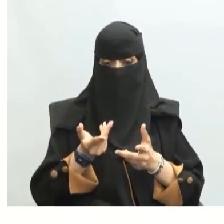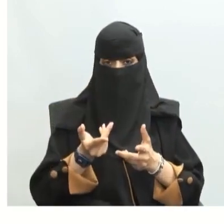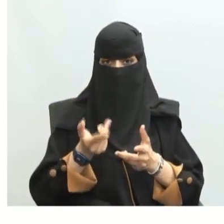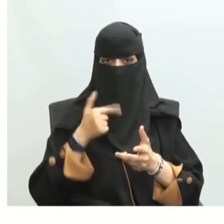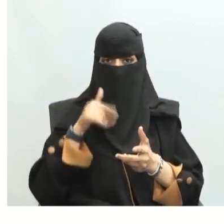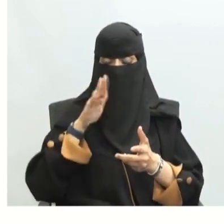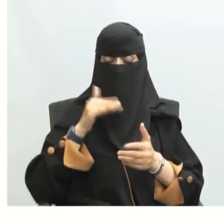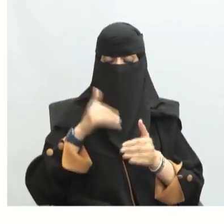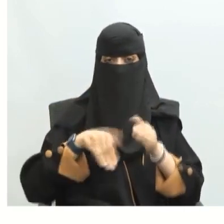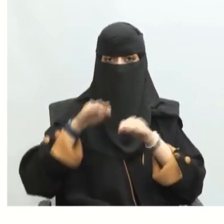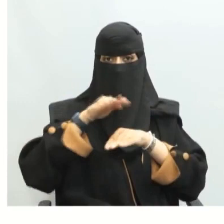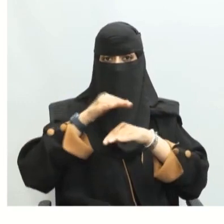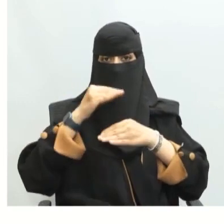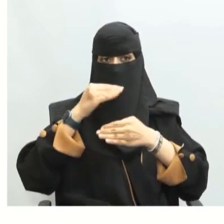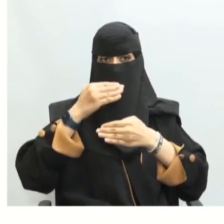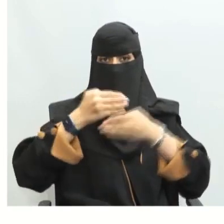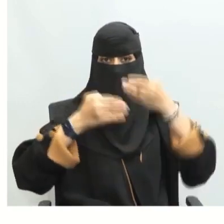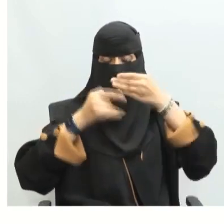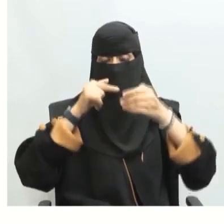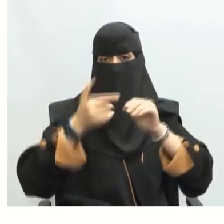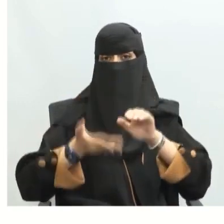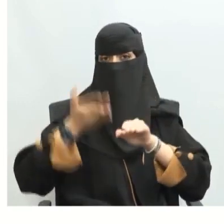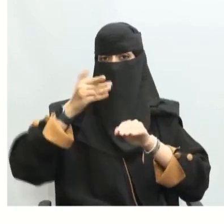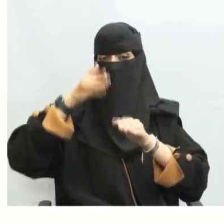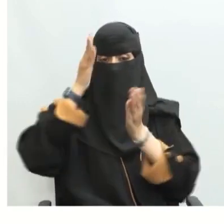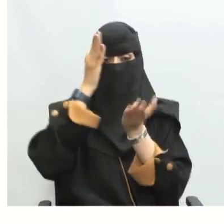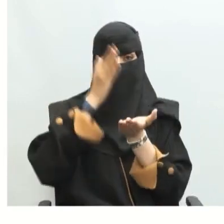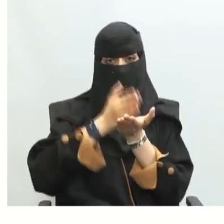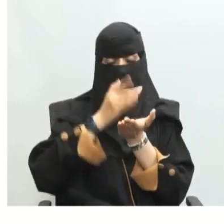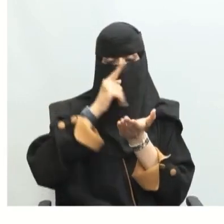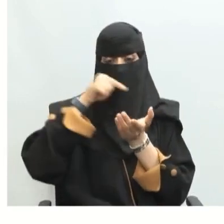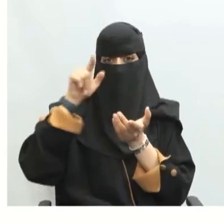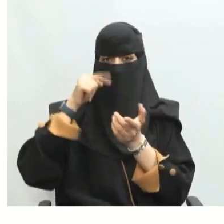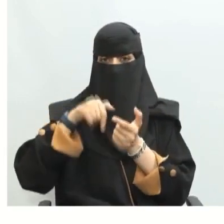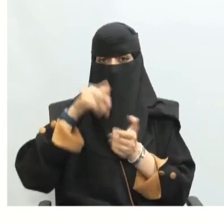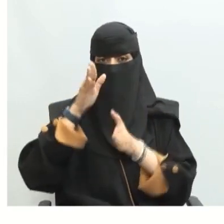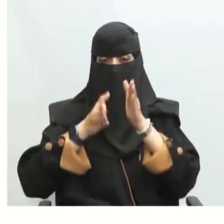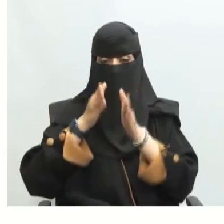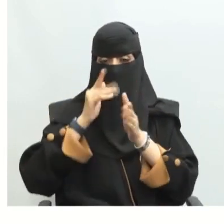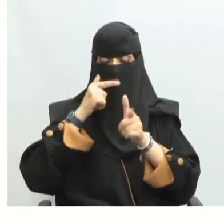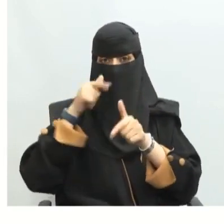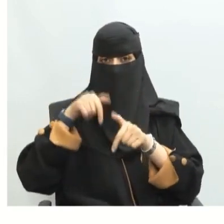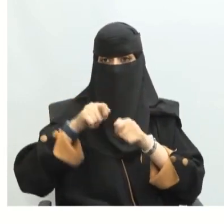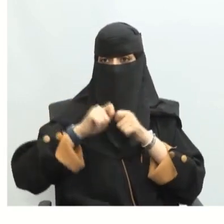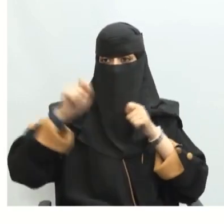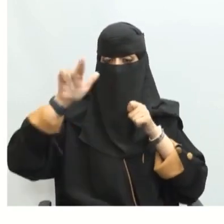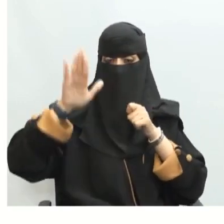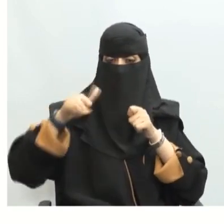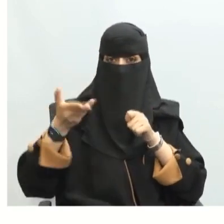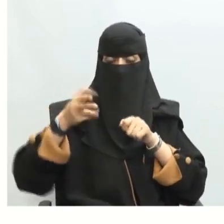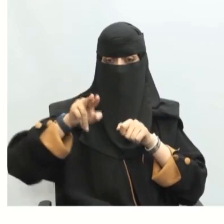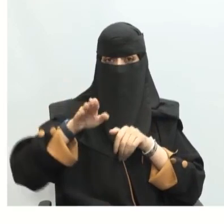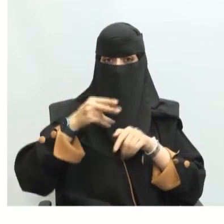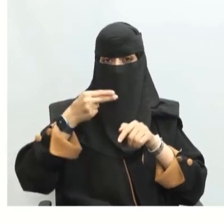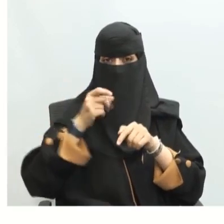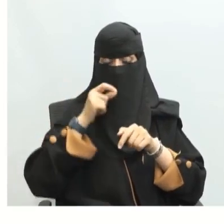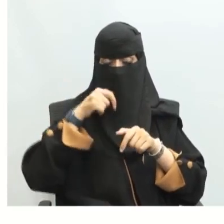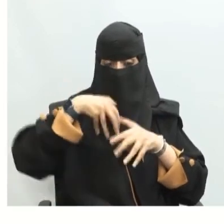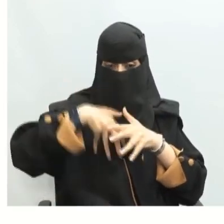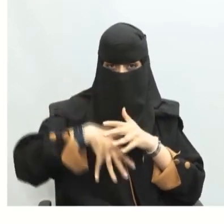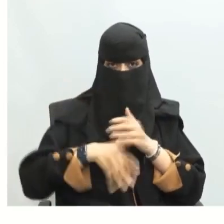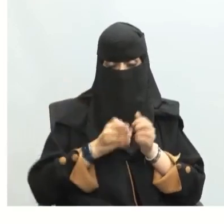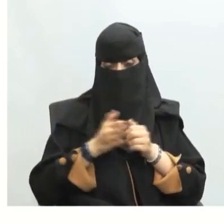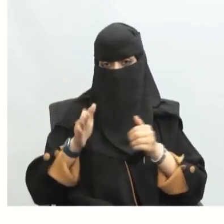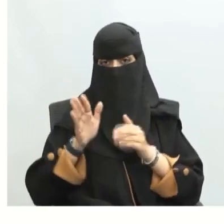احسنتم مبنيه وقائمه على الوسطيه والاعتدال والبعيده عن الغلو